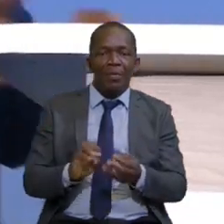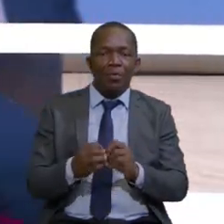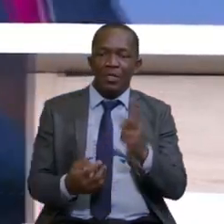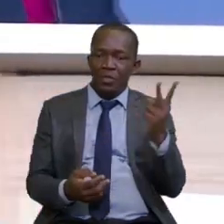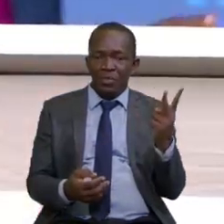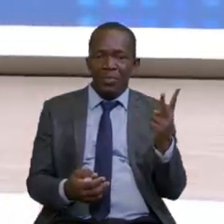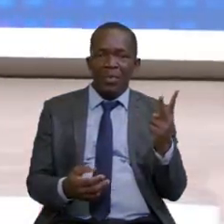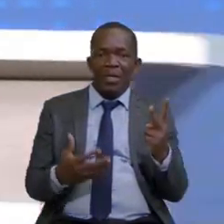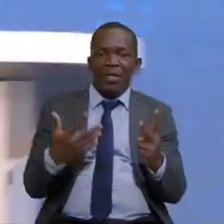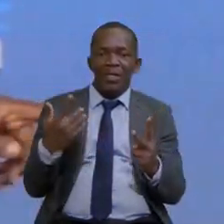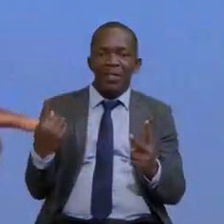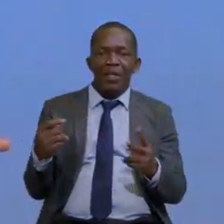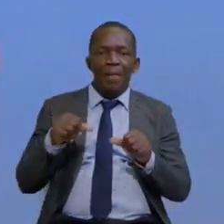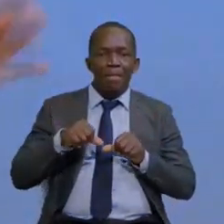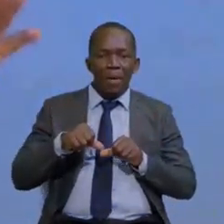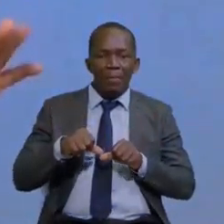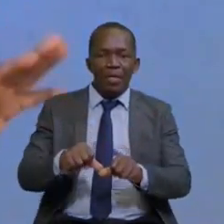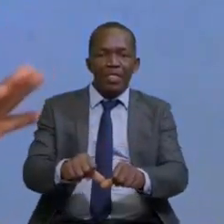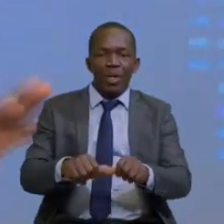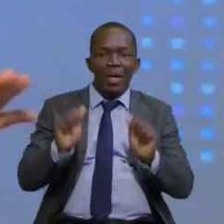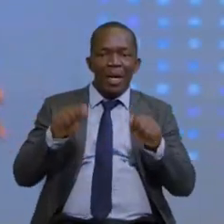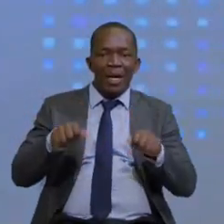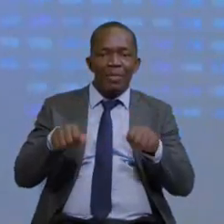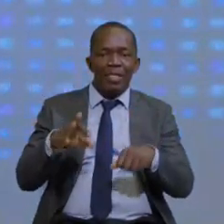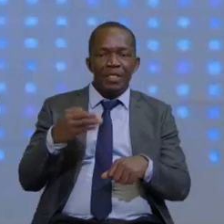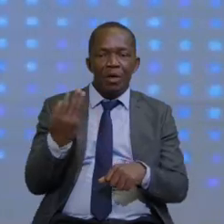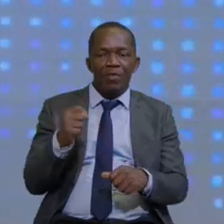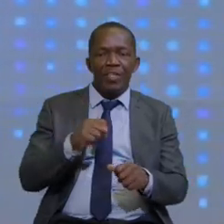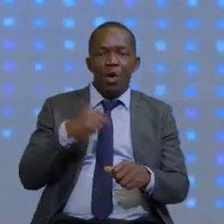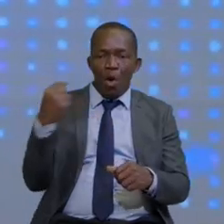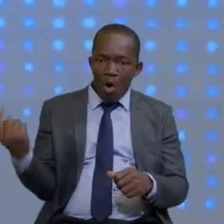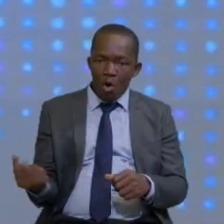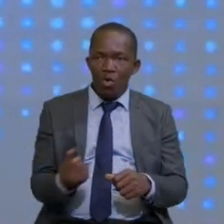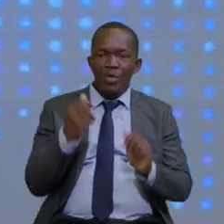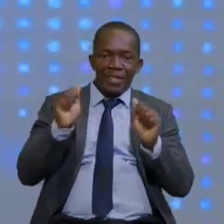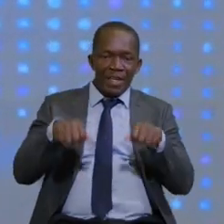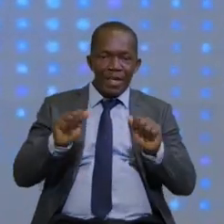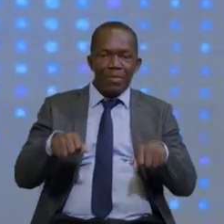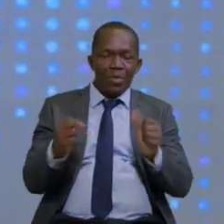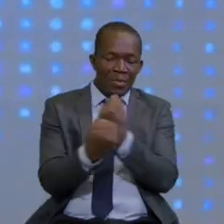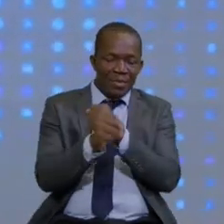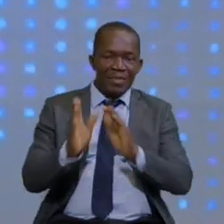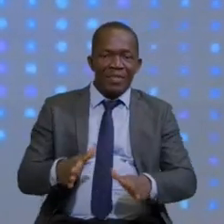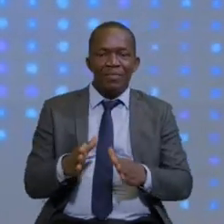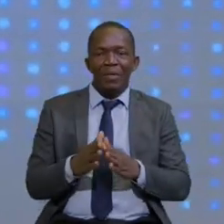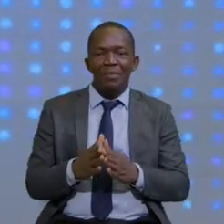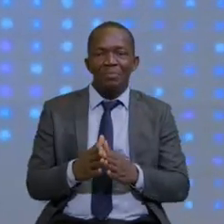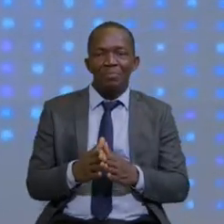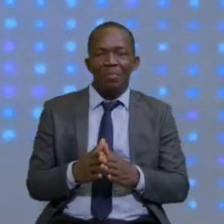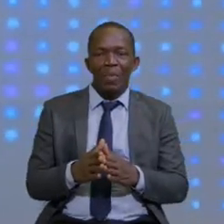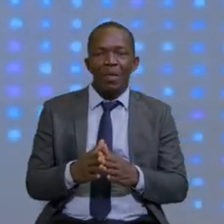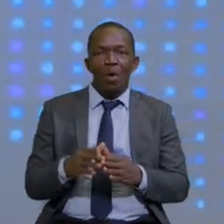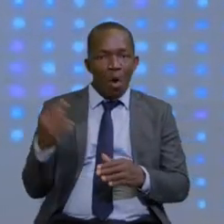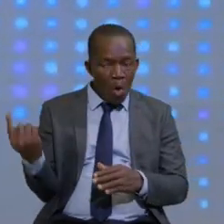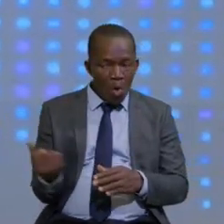perpétuelle du sauveur toujours capable, ce n'est pas parfois, la capacité perpétuelle du